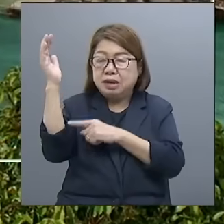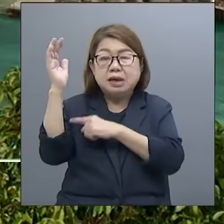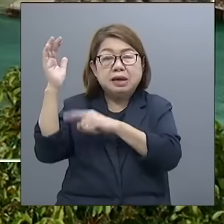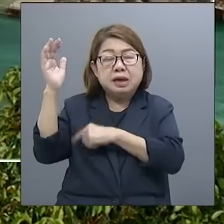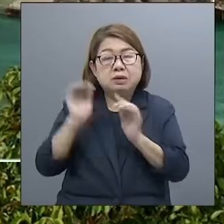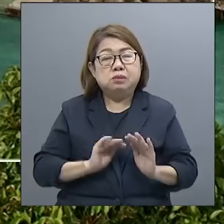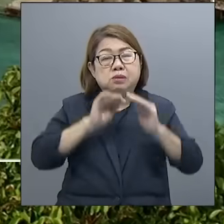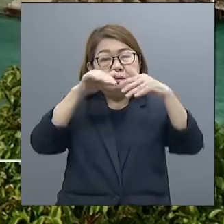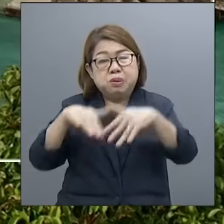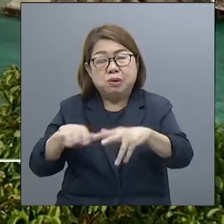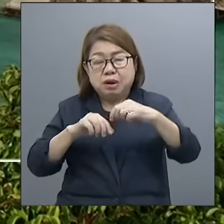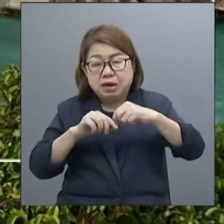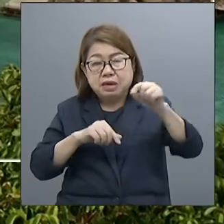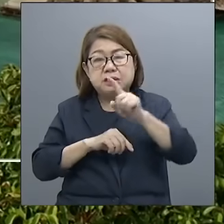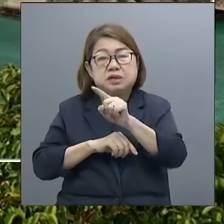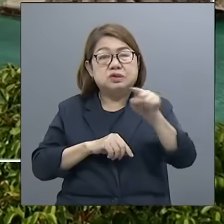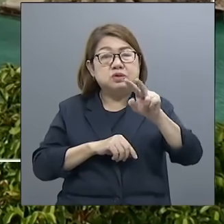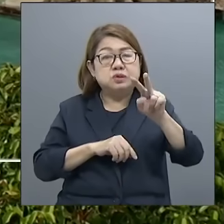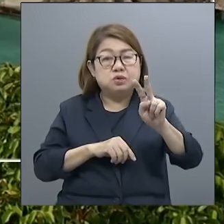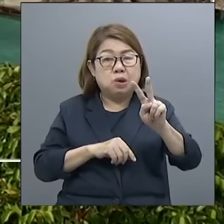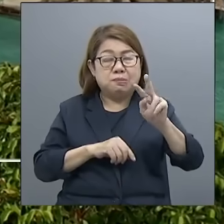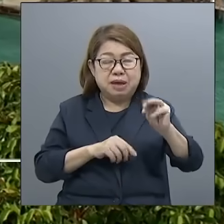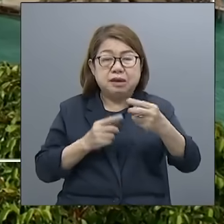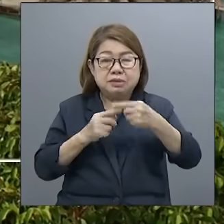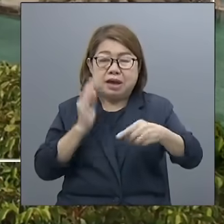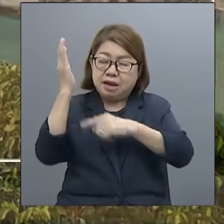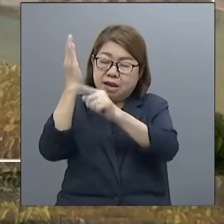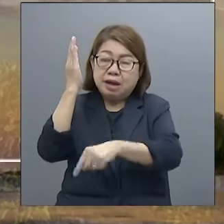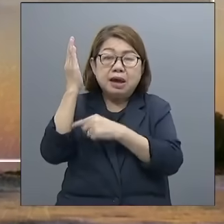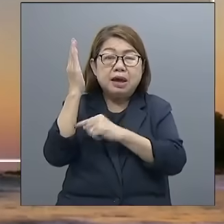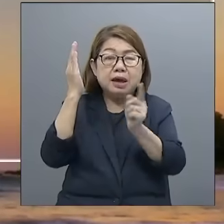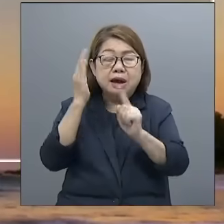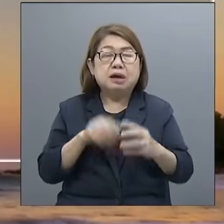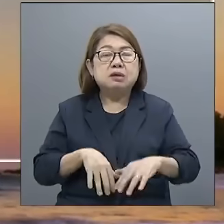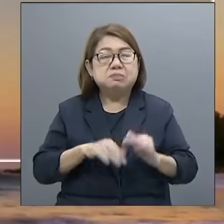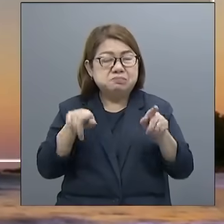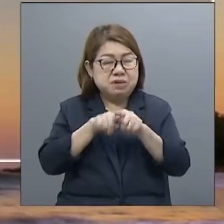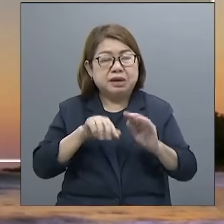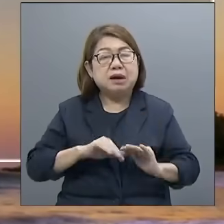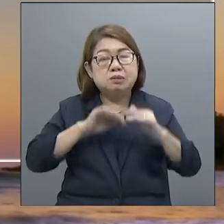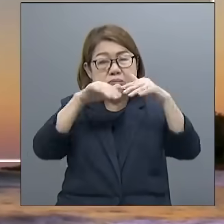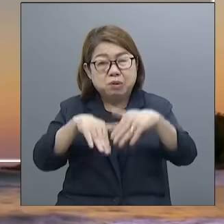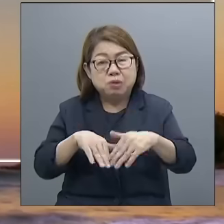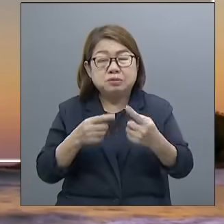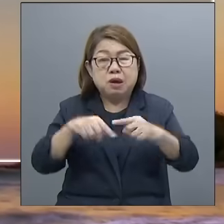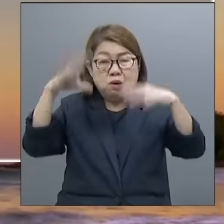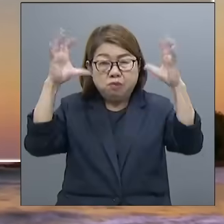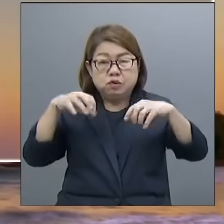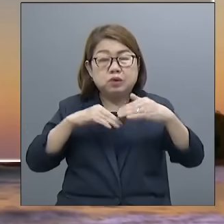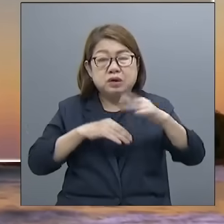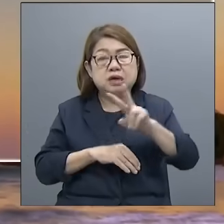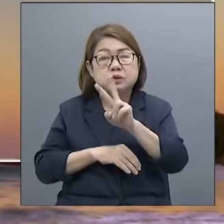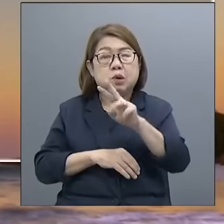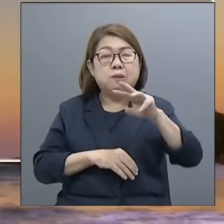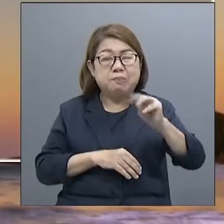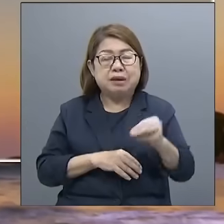1-2 เมตรส่วนทางด้านฝั่งอันดามันนะคะยังมีคลื่นสูง 1-2 เมตรและบริเวณที่มีฝนฟ้าคะนองยังมีคลื่นสูงมากกว่า2เมตรค่ะ